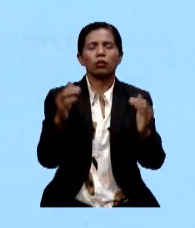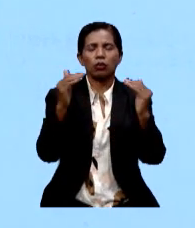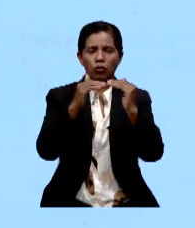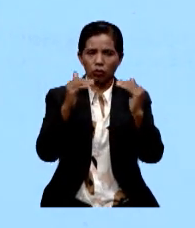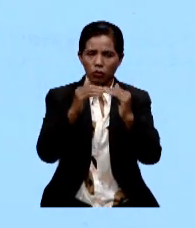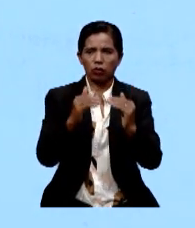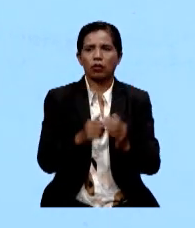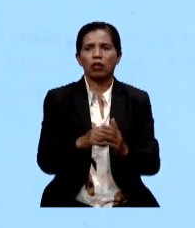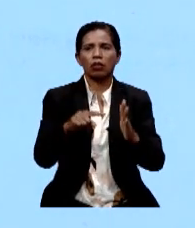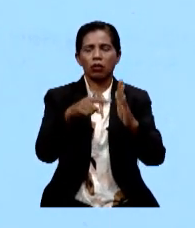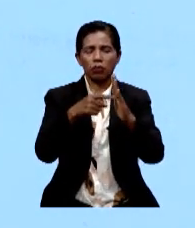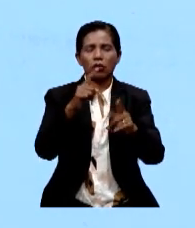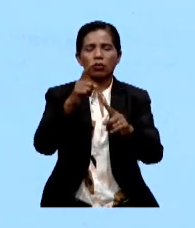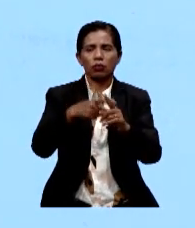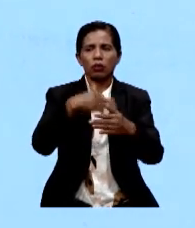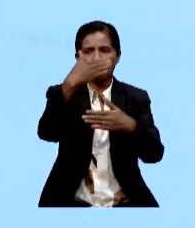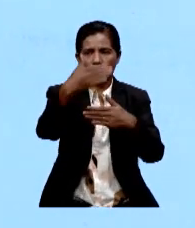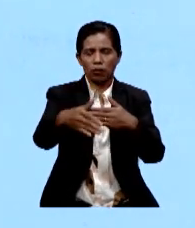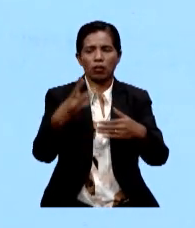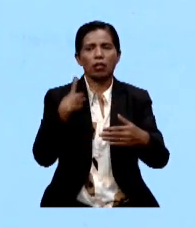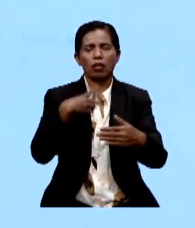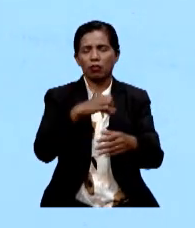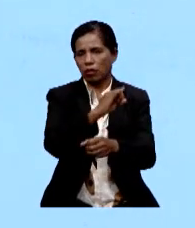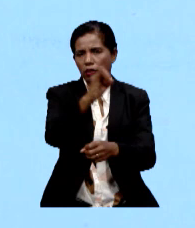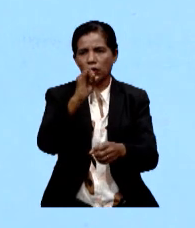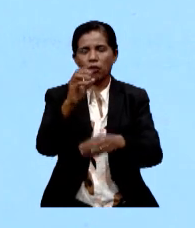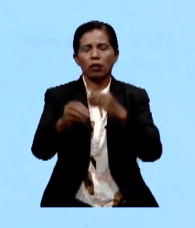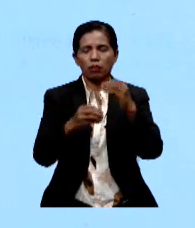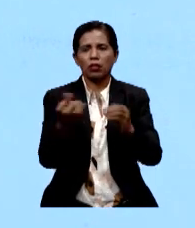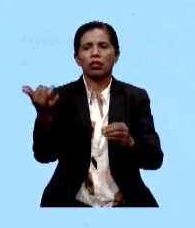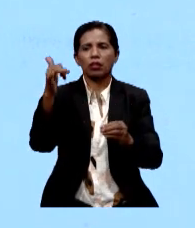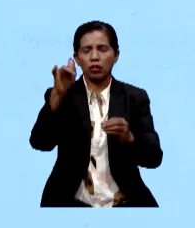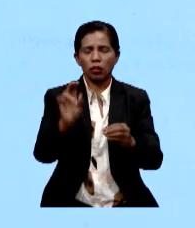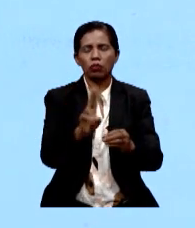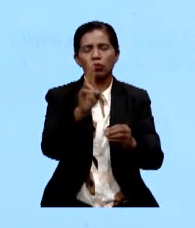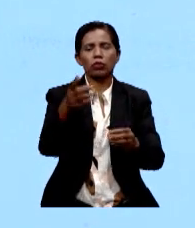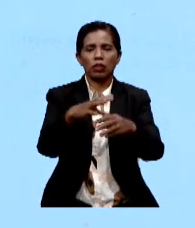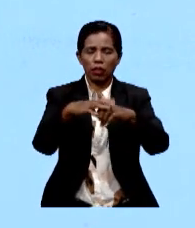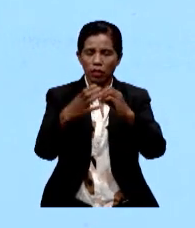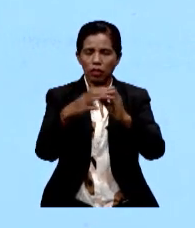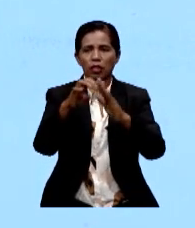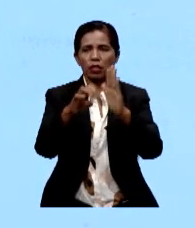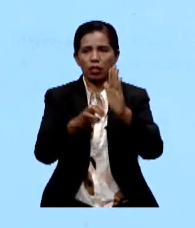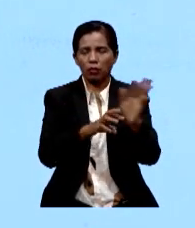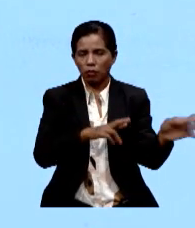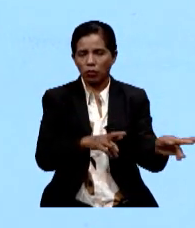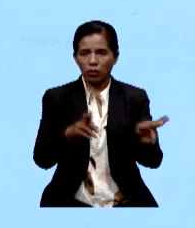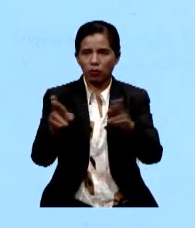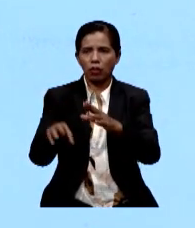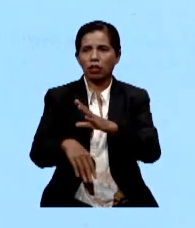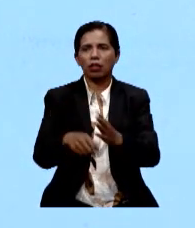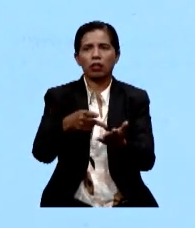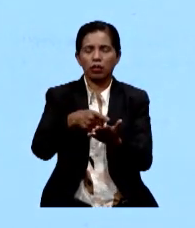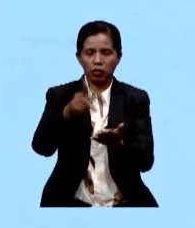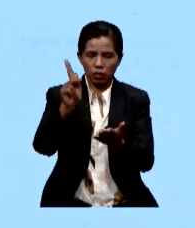orang. Kumese orang fullan bawa ini amit pura identifikasi orang korba. Siapa nebe makan kupara istadu. Sira peruntukan apa tu? Bela silona ada